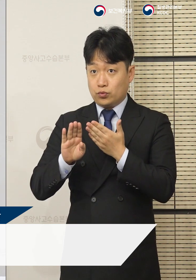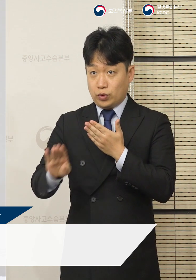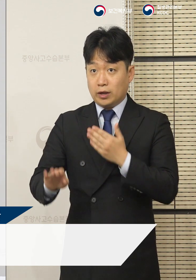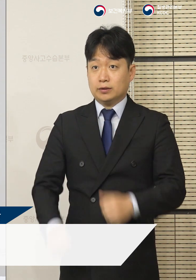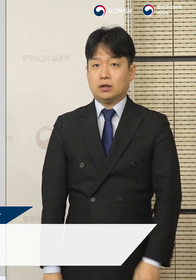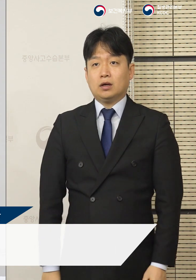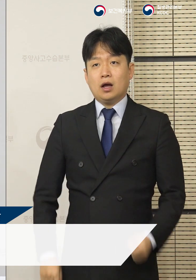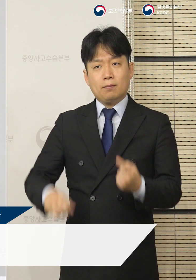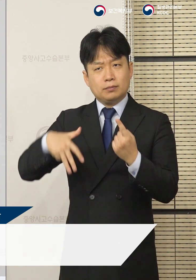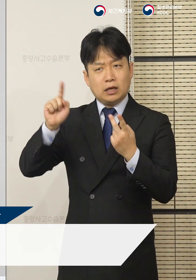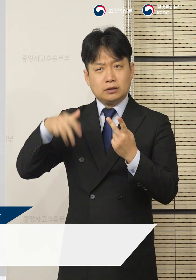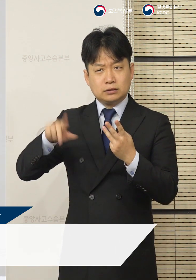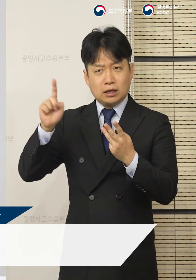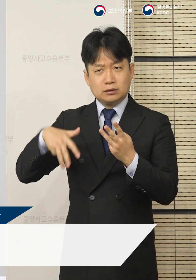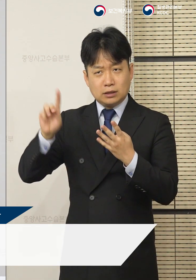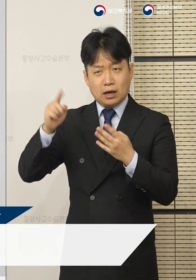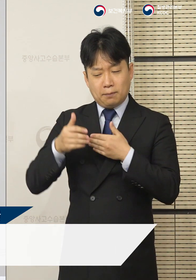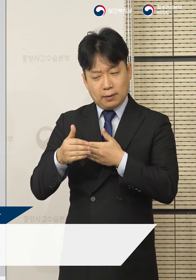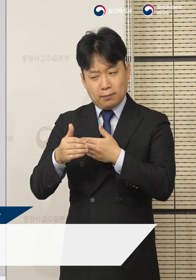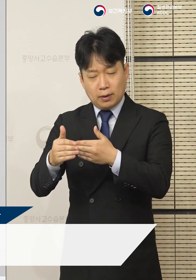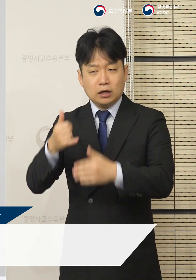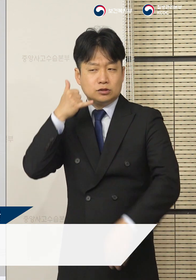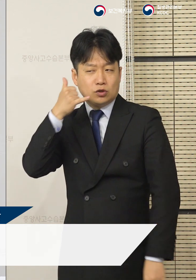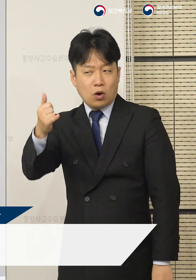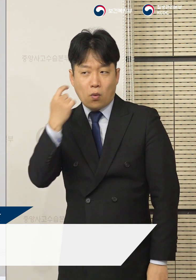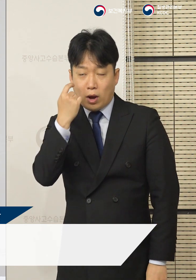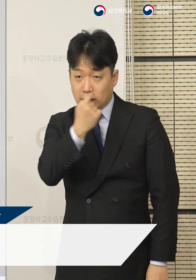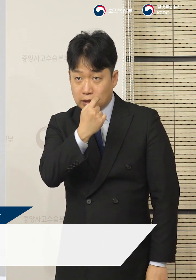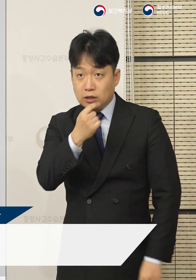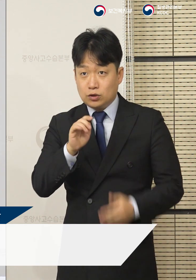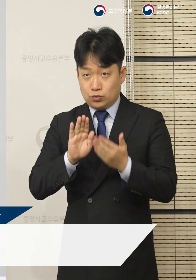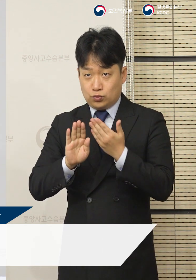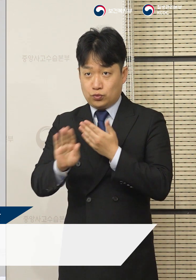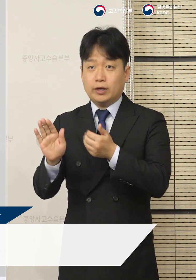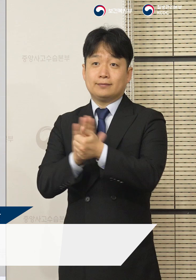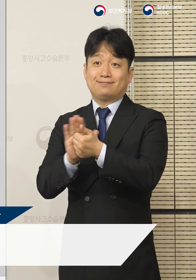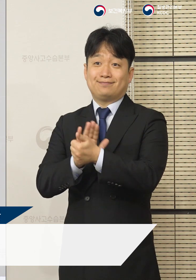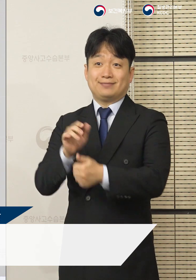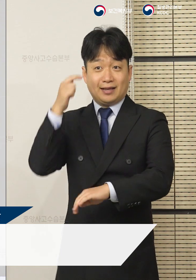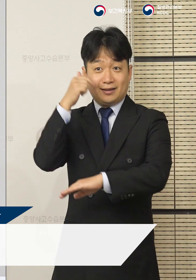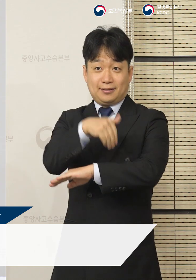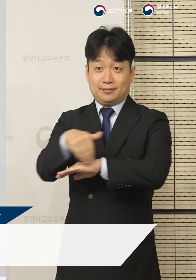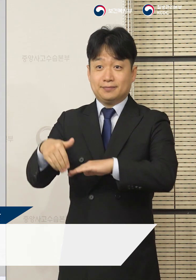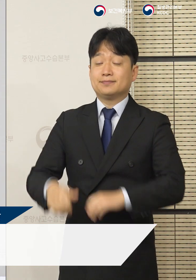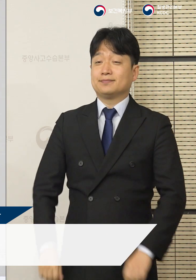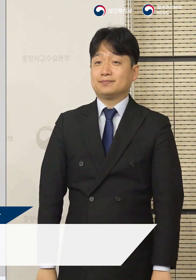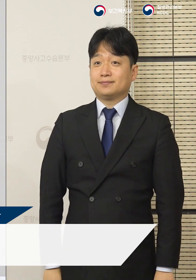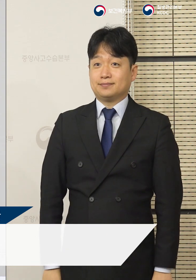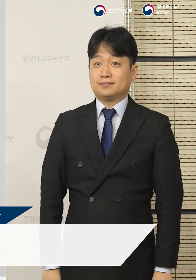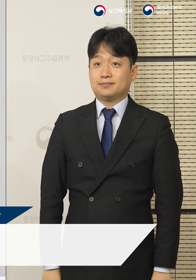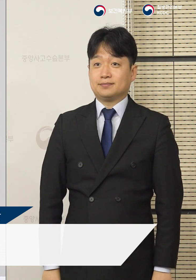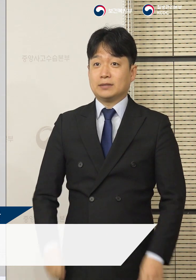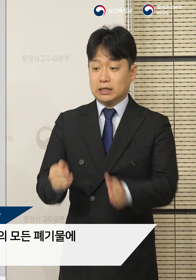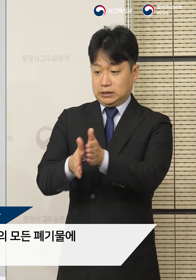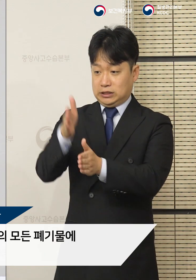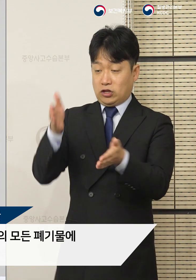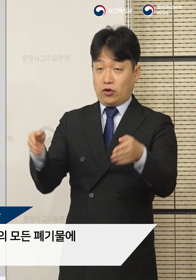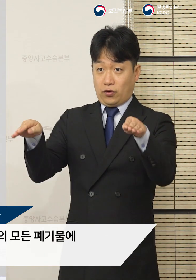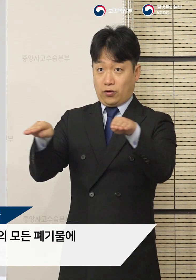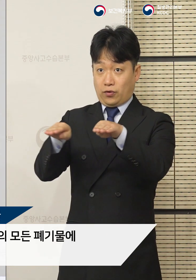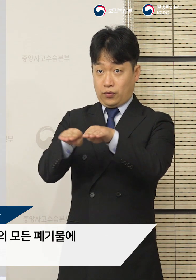이후에는 두세 차례 지자체에서 안부 등을 확인하는 사후 지원을 하게 될 예정입니다.